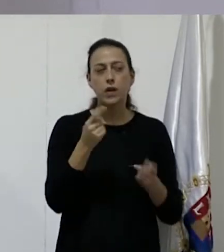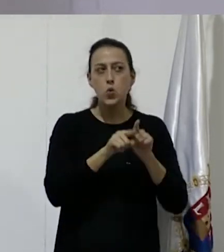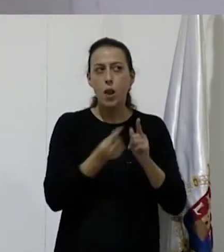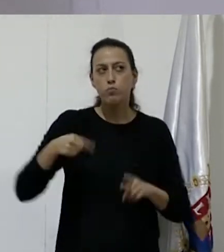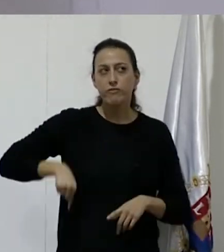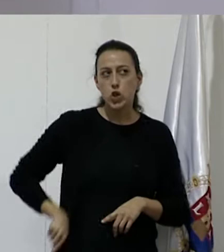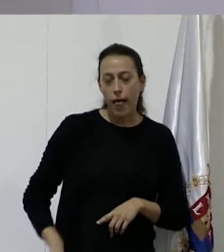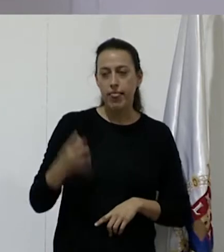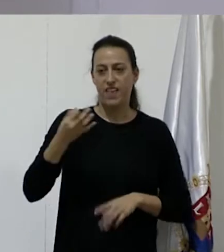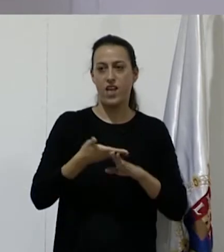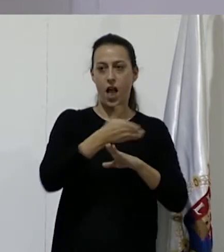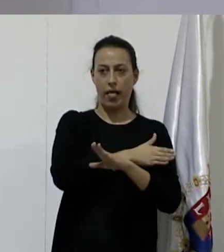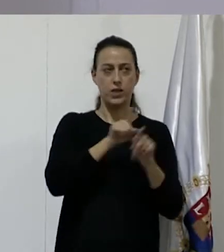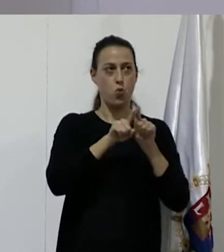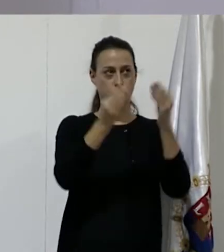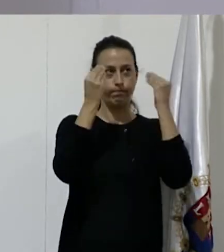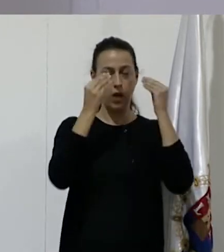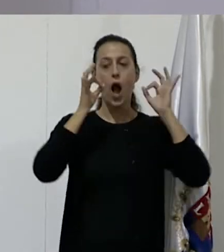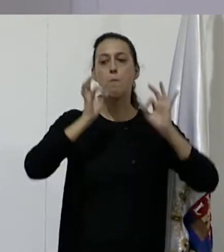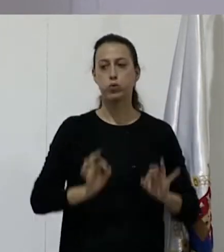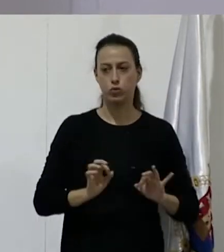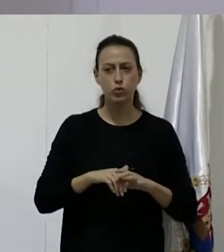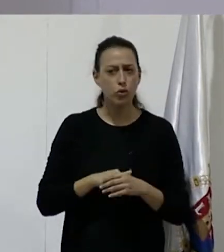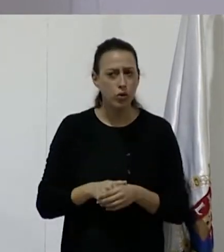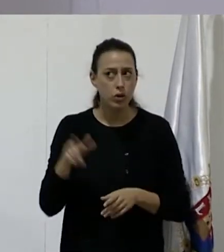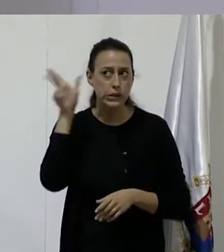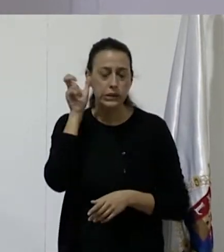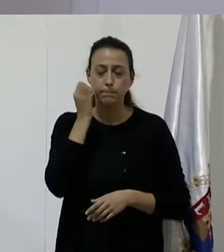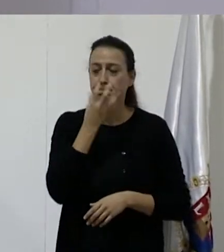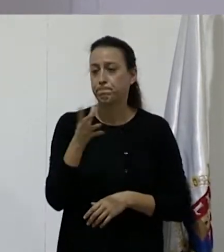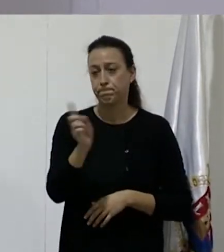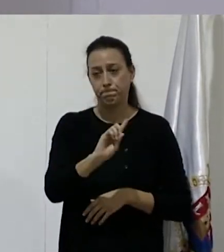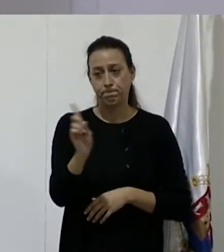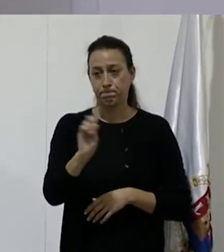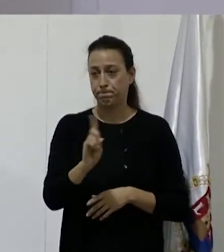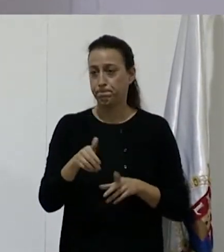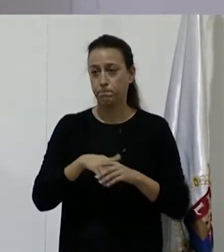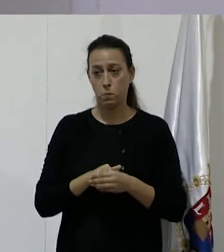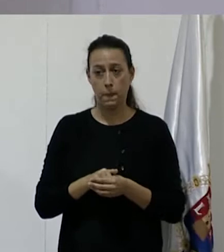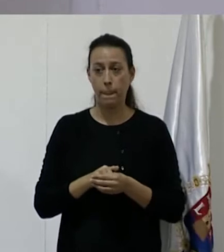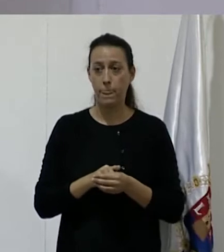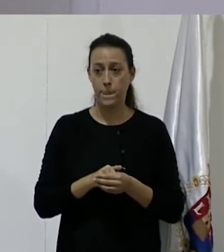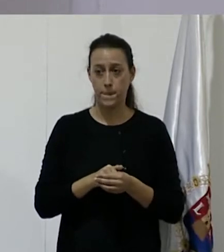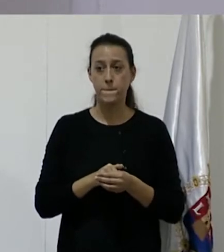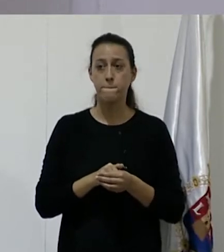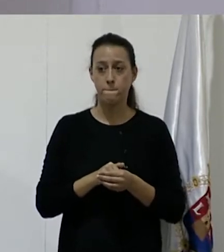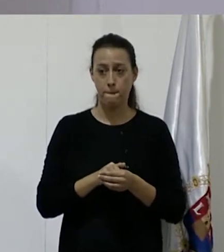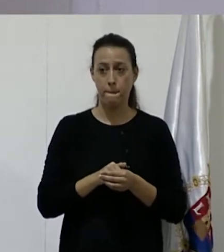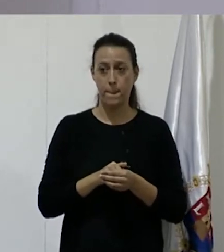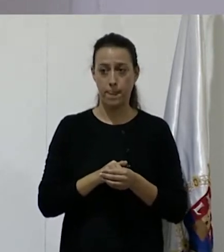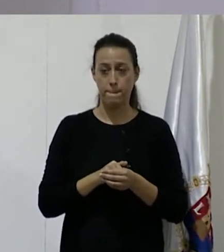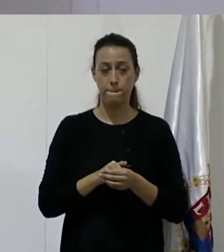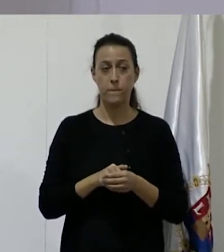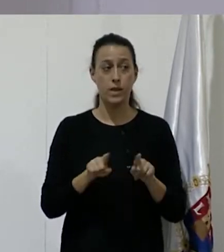li queda algun reflex de l'element sagrat, de l'impuls primitiu, aquest és el de l'autenticitat. Qualitat que